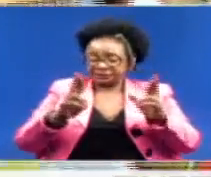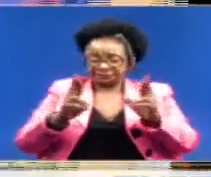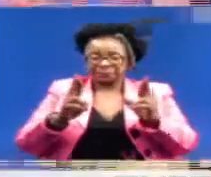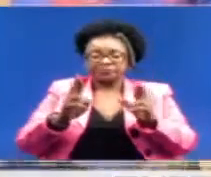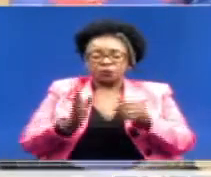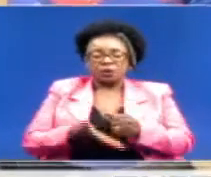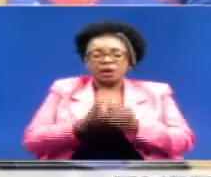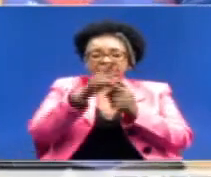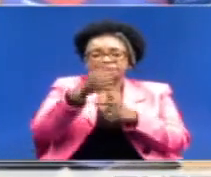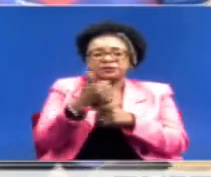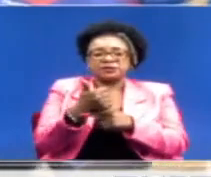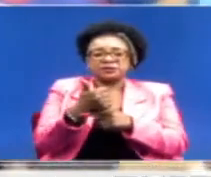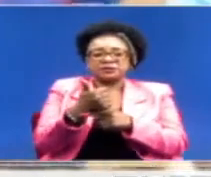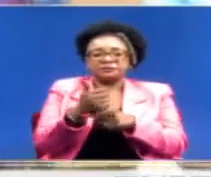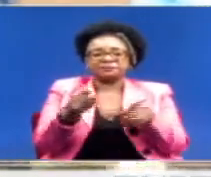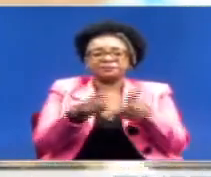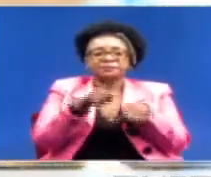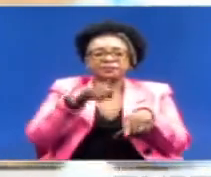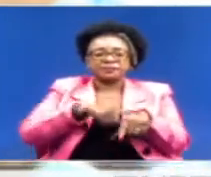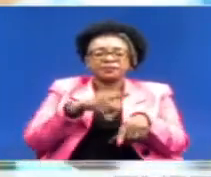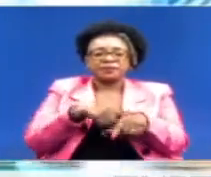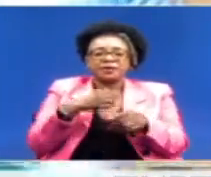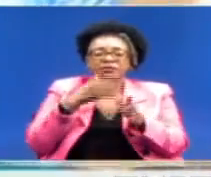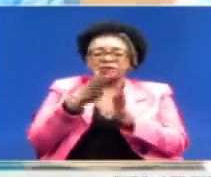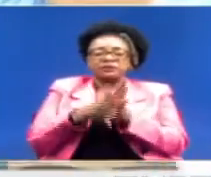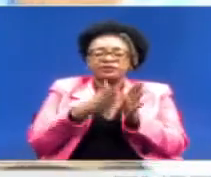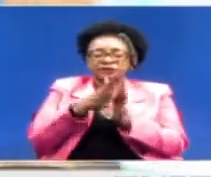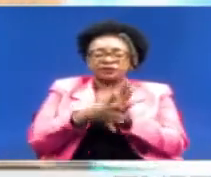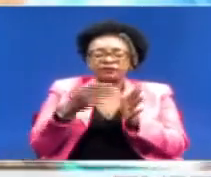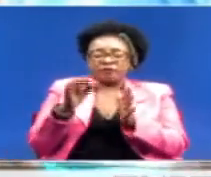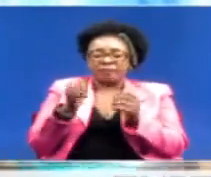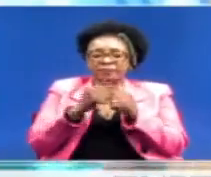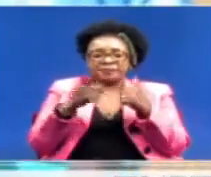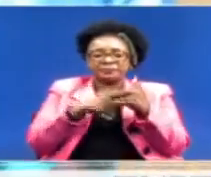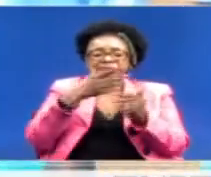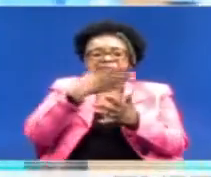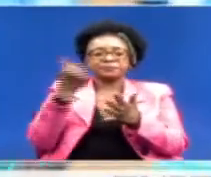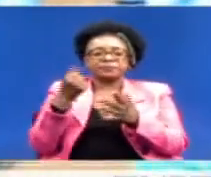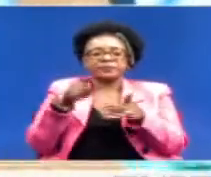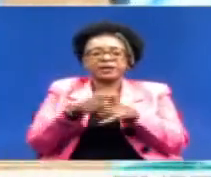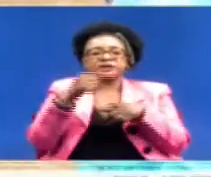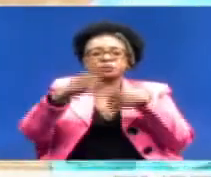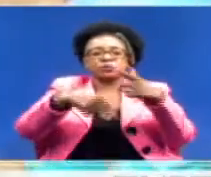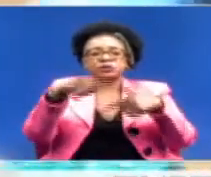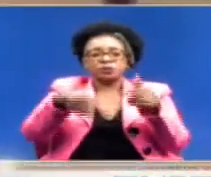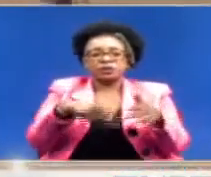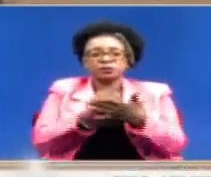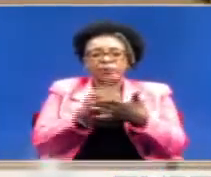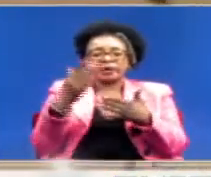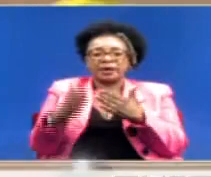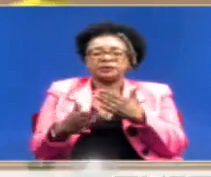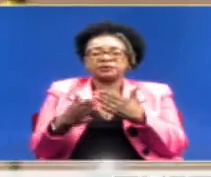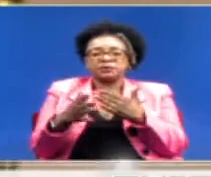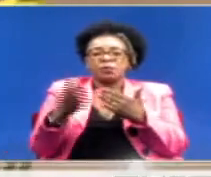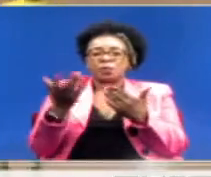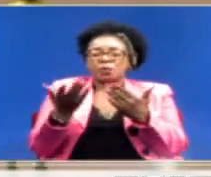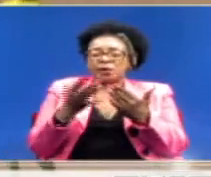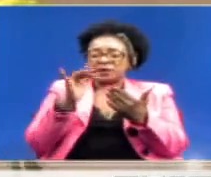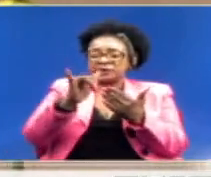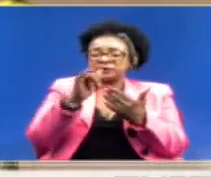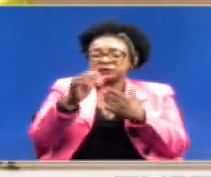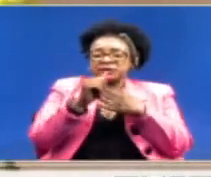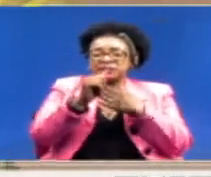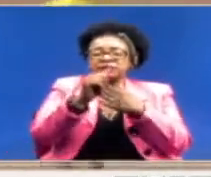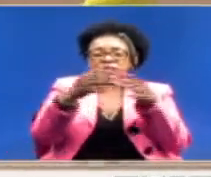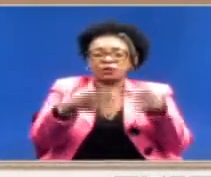huko. Wakati huo huo ligi ya mabingwa ya Naivasha awamu ya 16 bora iliendelea weekend ambapo Ndabibi inayoongoza kundi A na